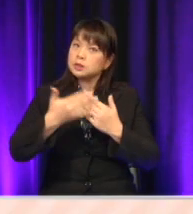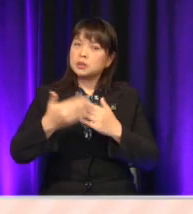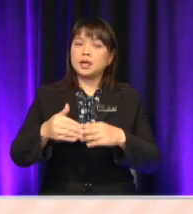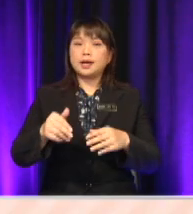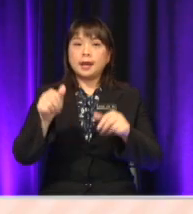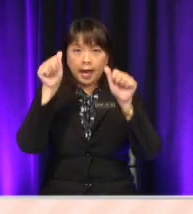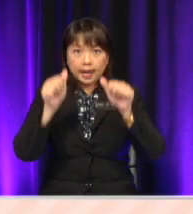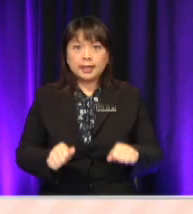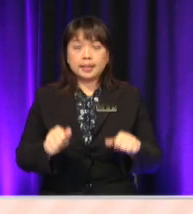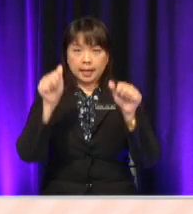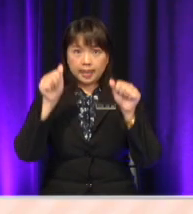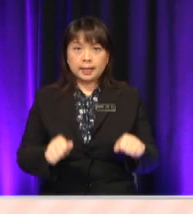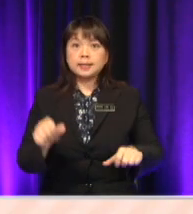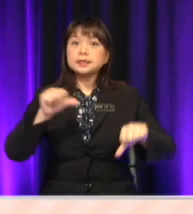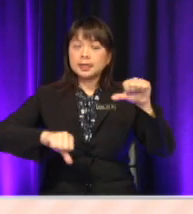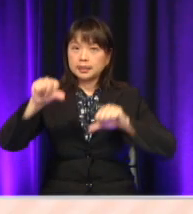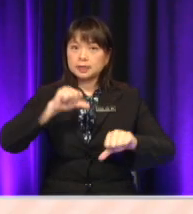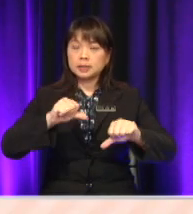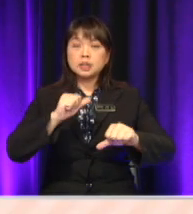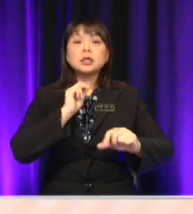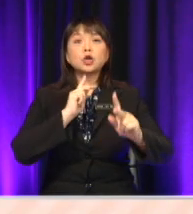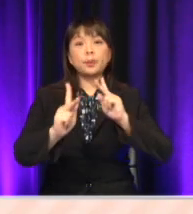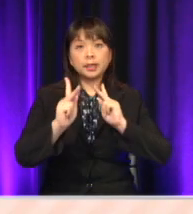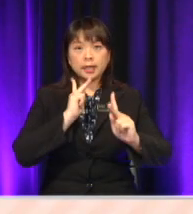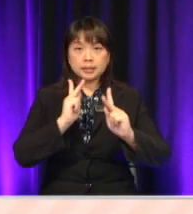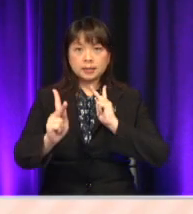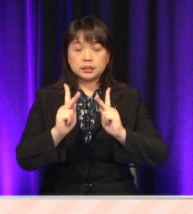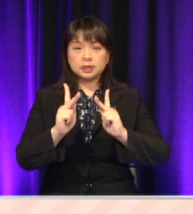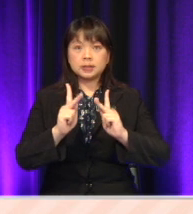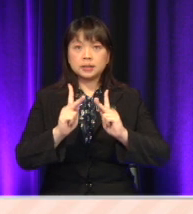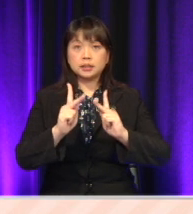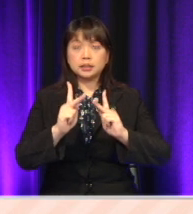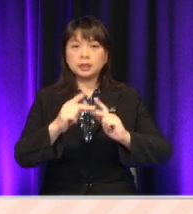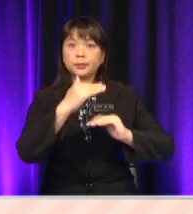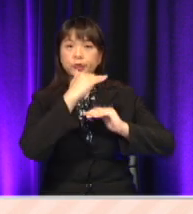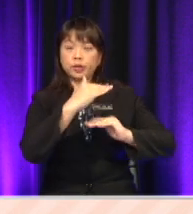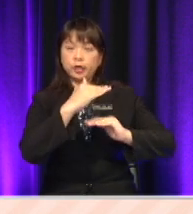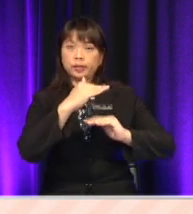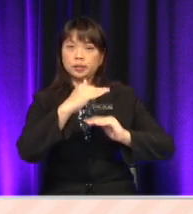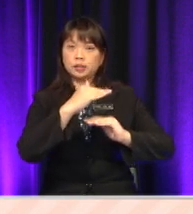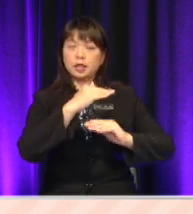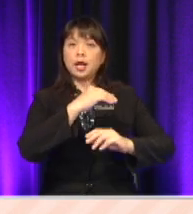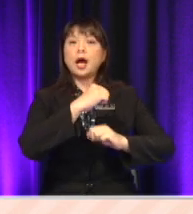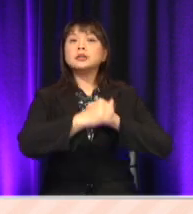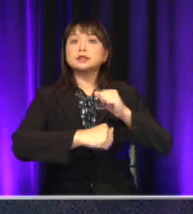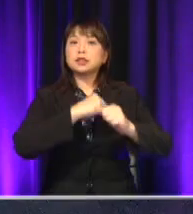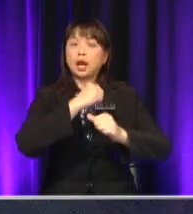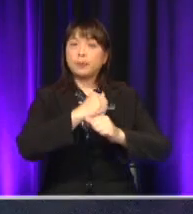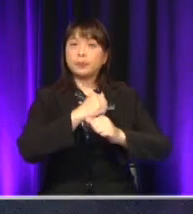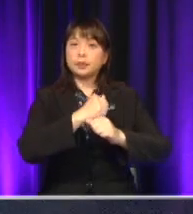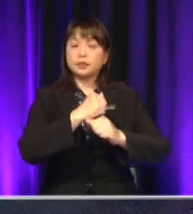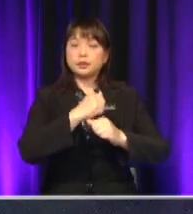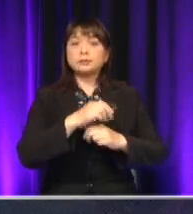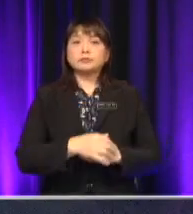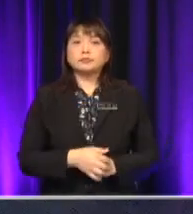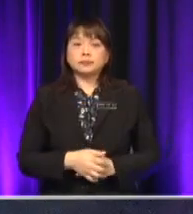lah berkomunikasi di peringkat antarabangsa. Senanglah kita nak cakap pergi kedai, kita nak minta 1 kilo beras lah. Kan? Tak